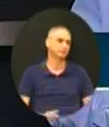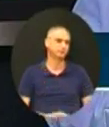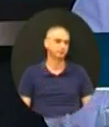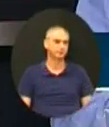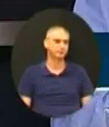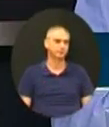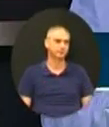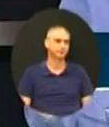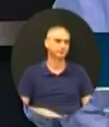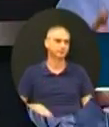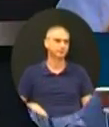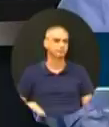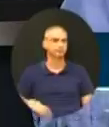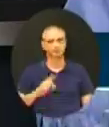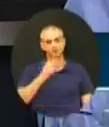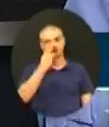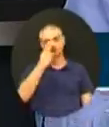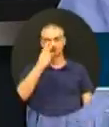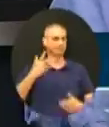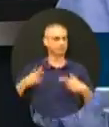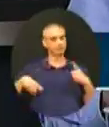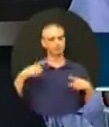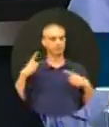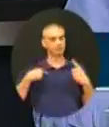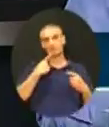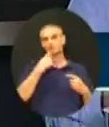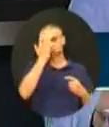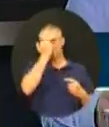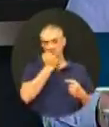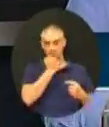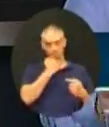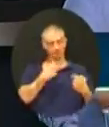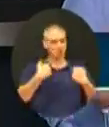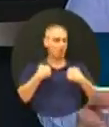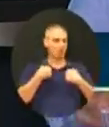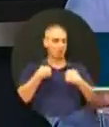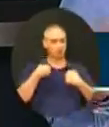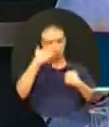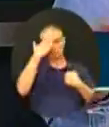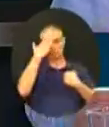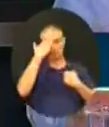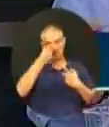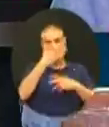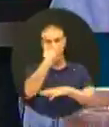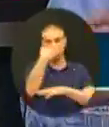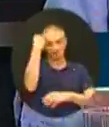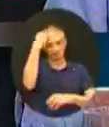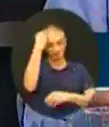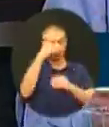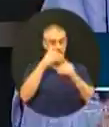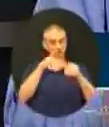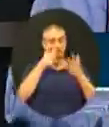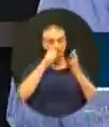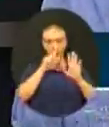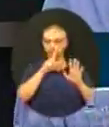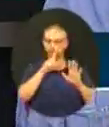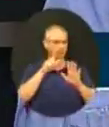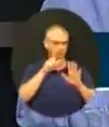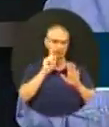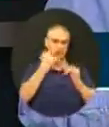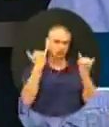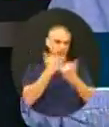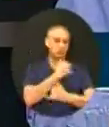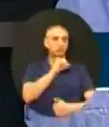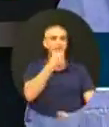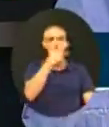כל מי שמתהדר או מנסה להתבשם, הייתי אומר, מאמירות חמאסיות, שאנחנו נכיר במדינה פלסטינית בגבולות 67, גם כאן יש טעות,